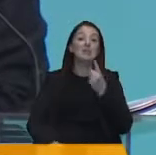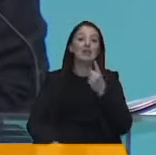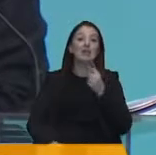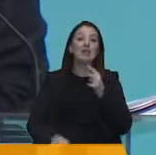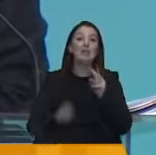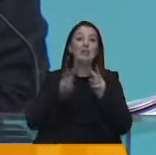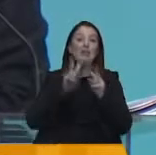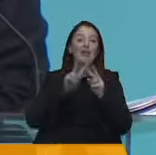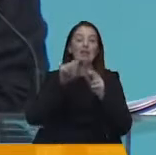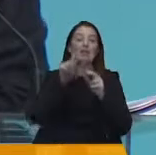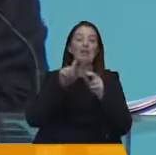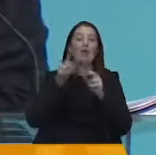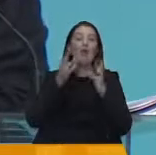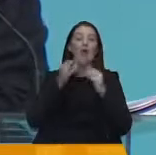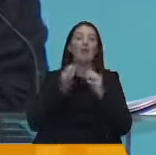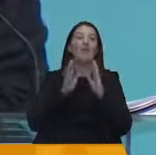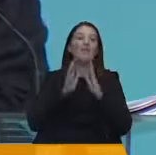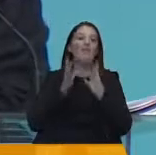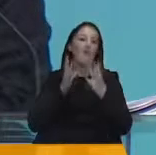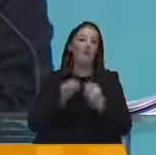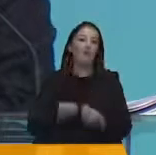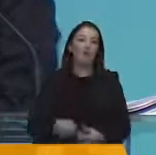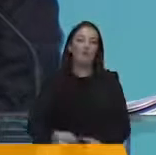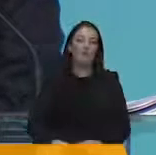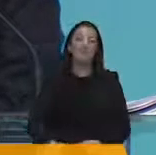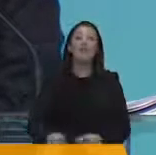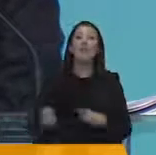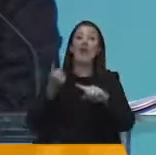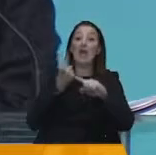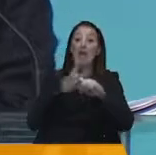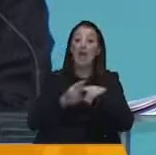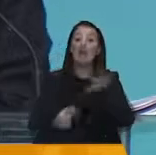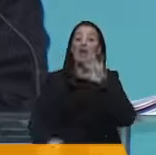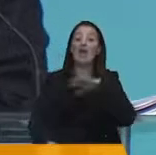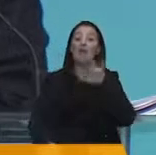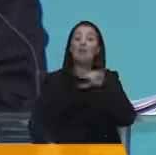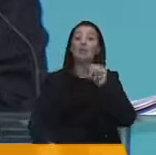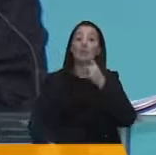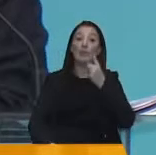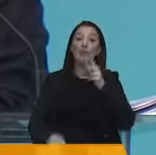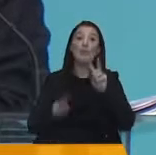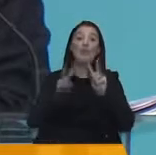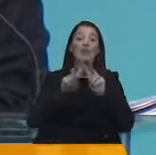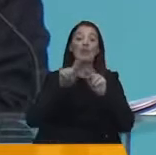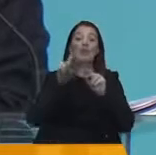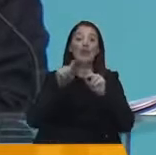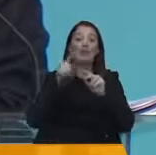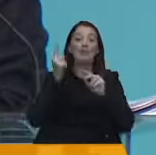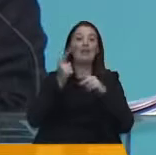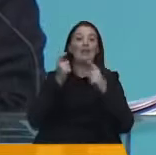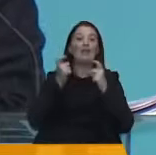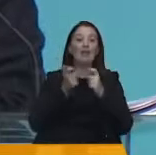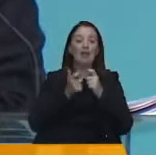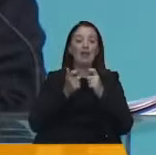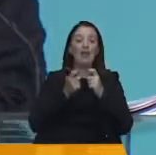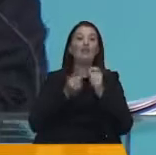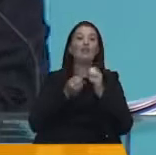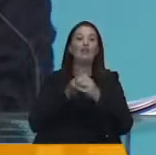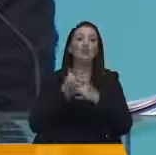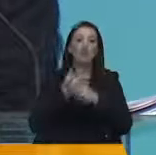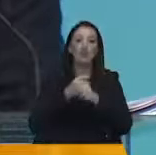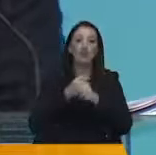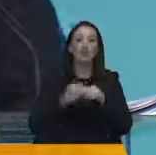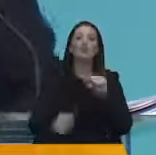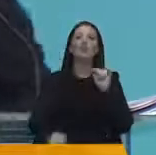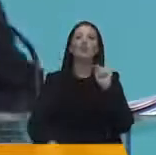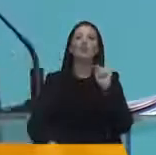metrekarelik alan olarak devam edecek. İlave 55 bin metrekarelik bir alan oluşturulacak.